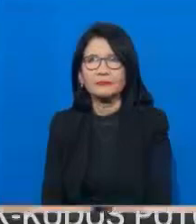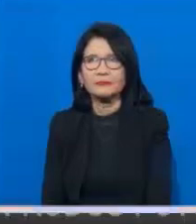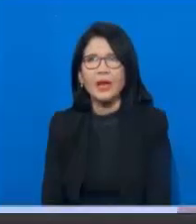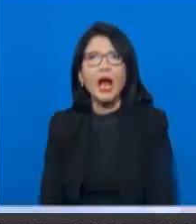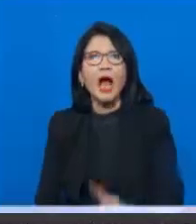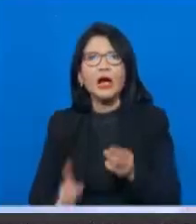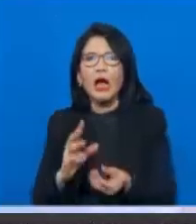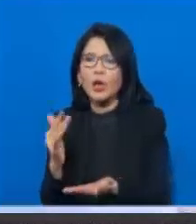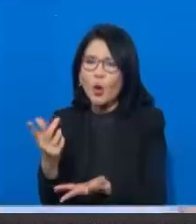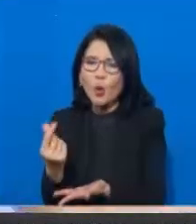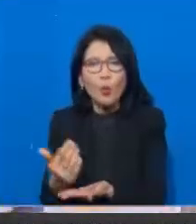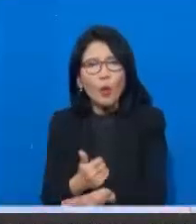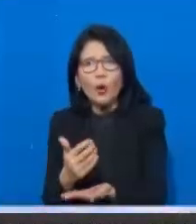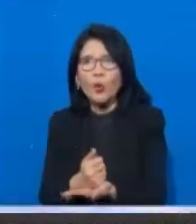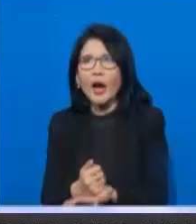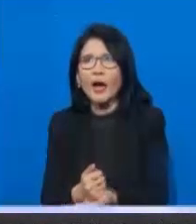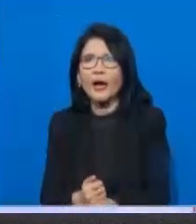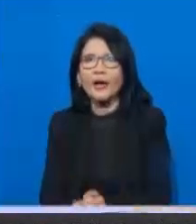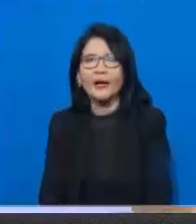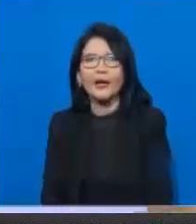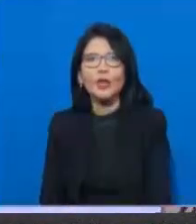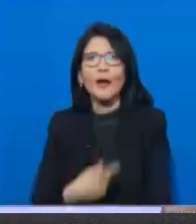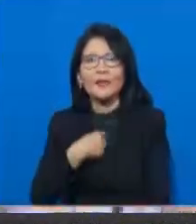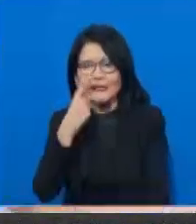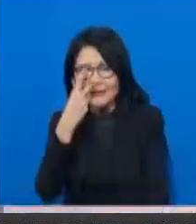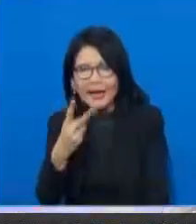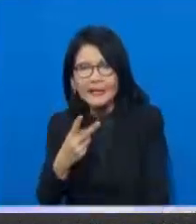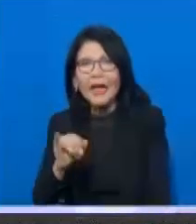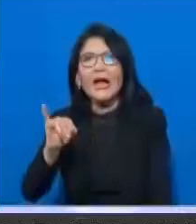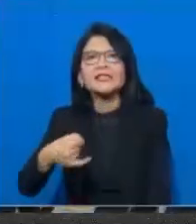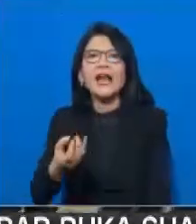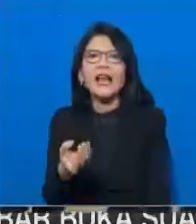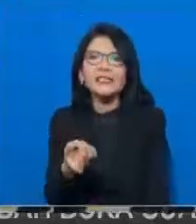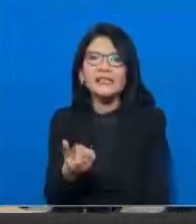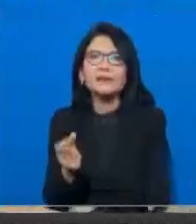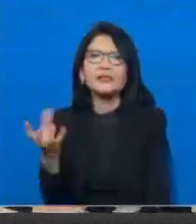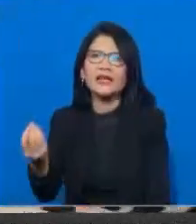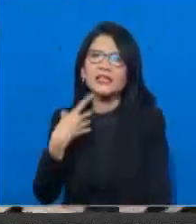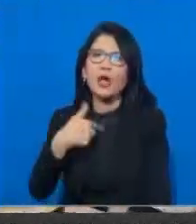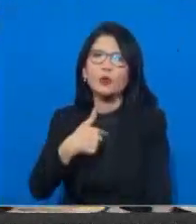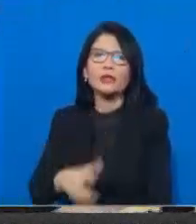pendapat dari customer kita, mereka pasti jeli. Kita ada salah dikit, mereka pasti tahu.